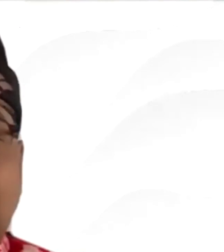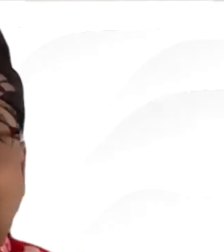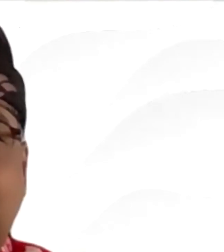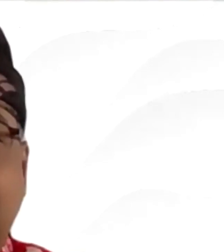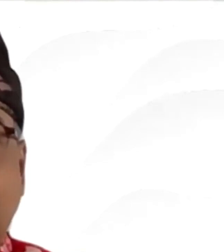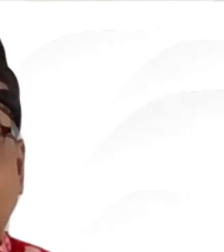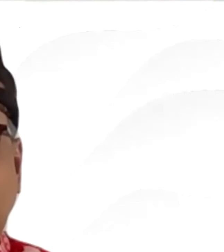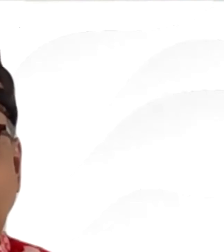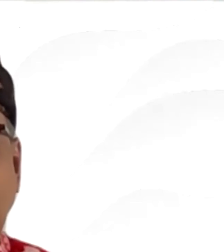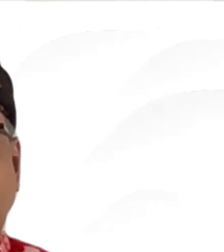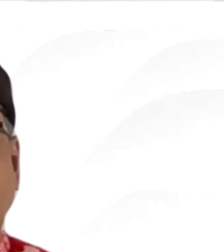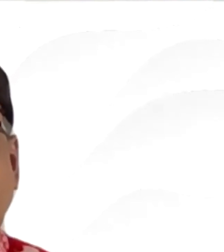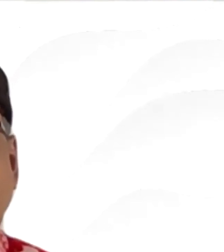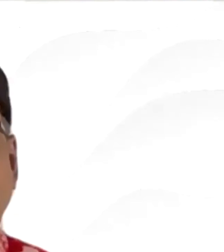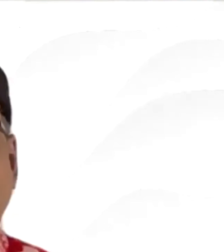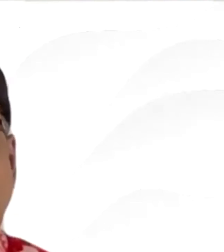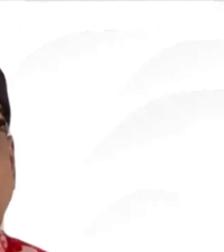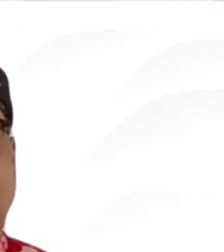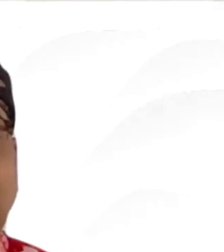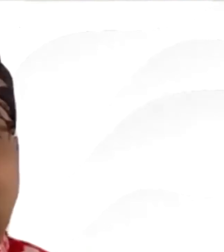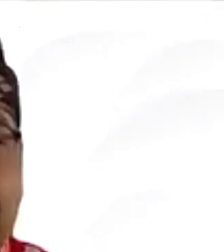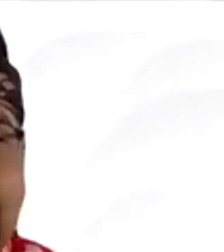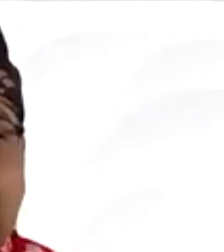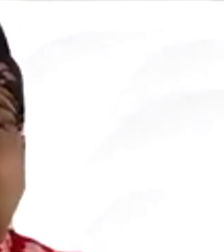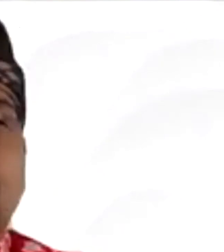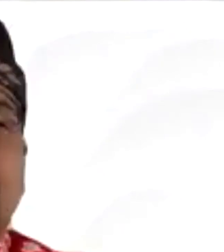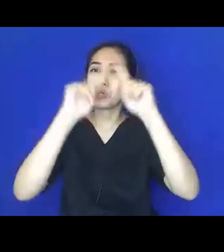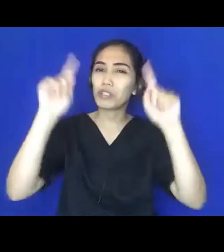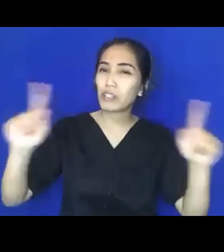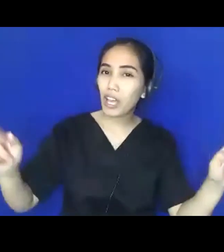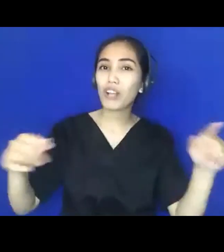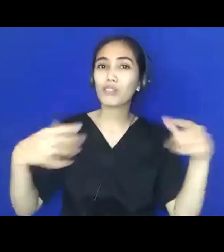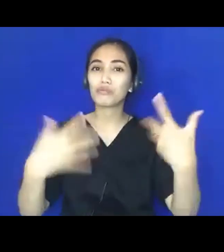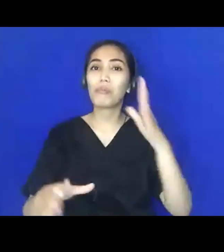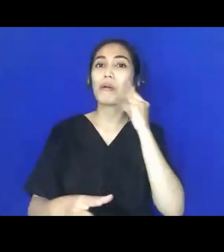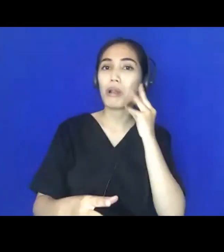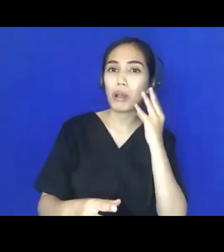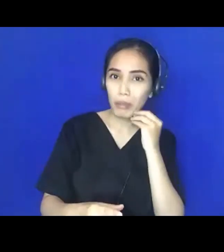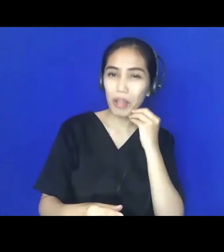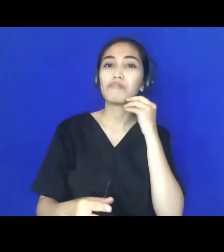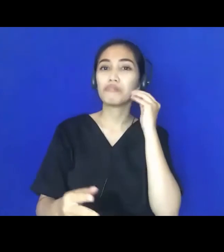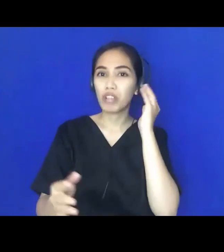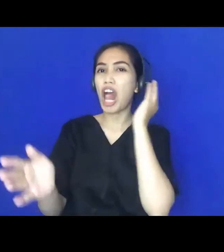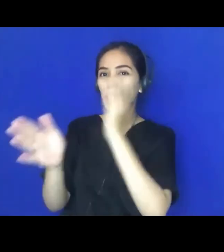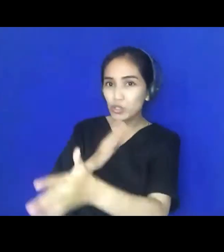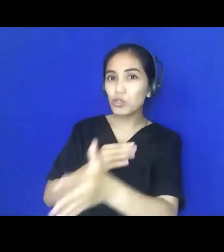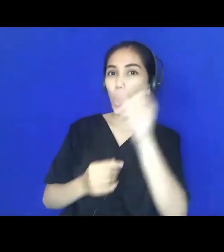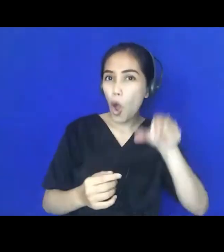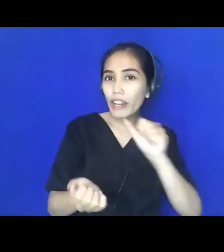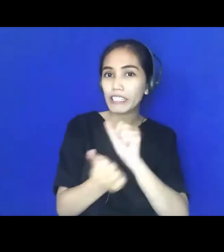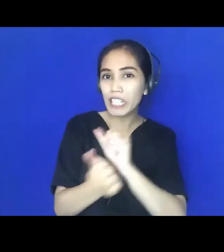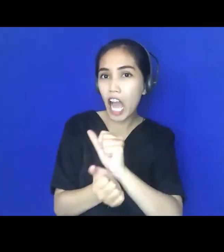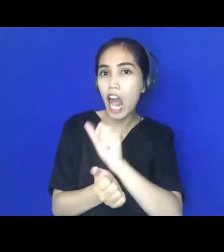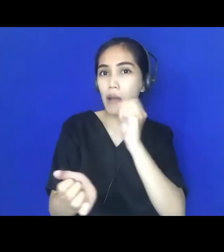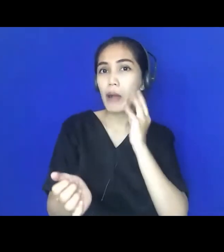dan nanti juga Bapak-Ibu bisa mendengarkan langsung dari para pelaku praktek yang baik, dan Bapak-Ibu